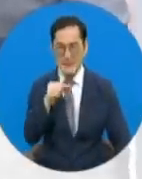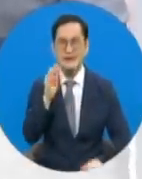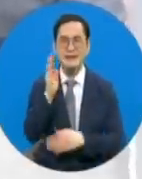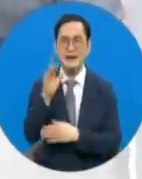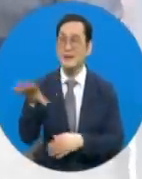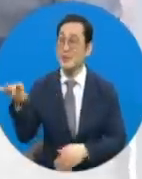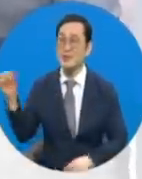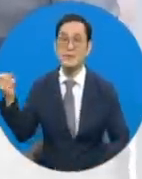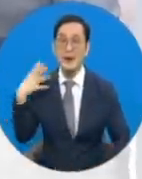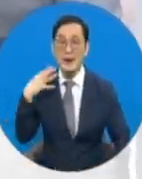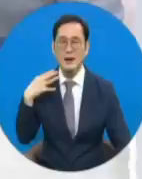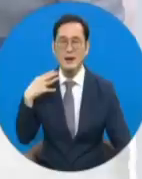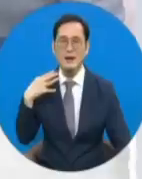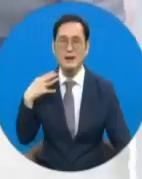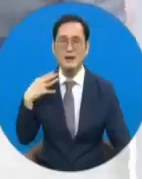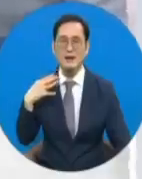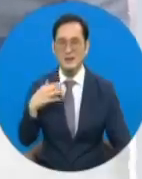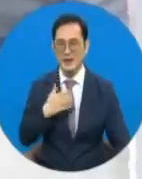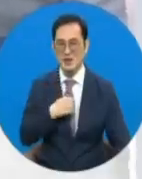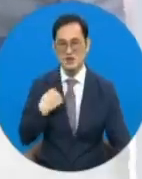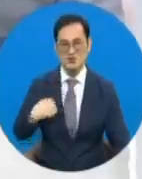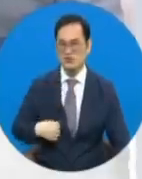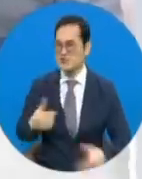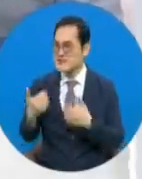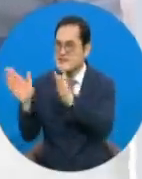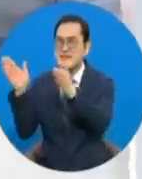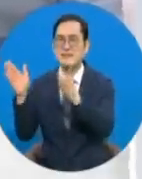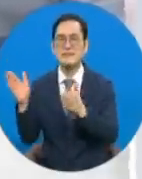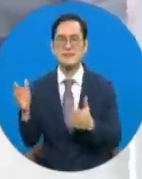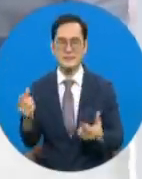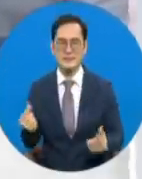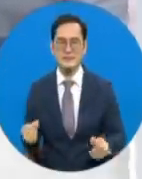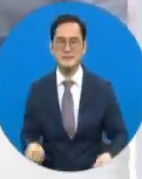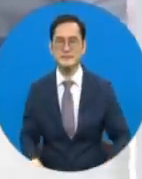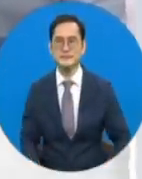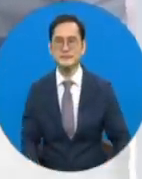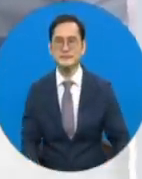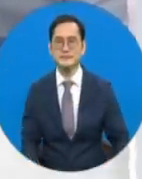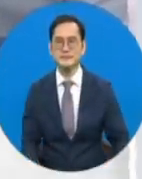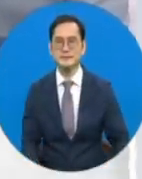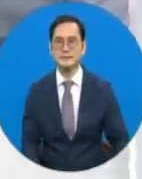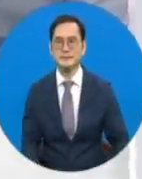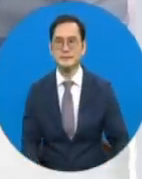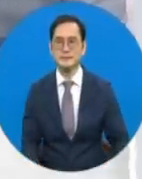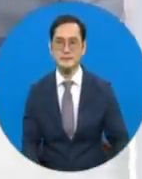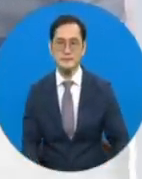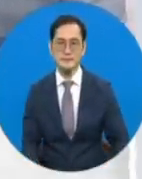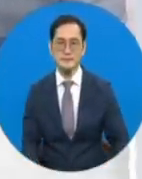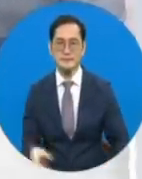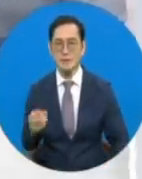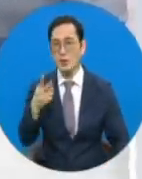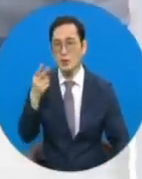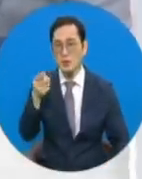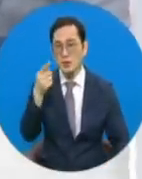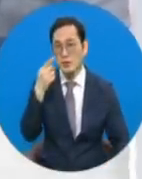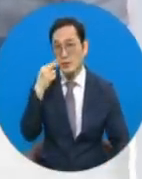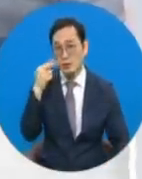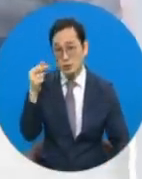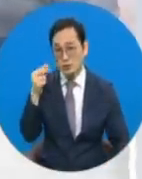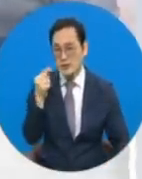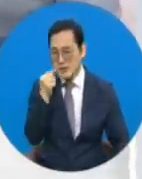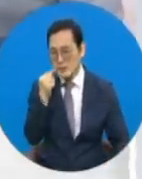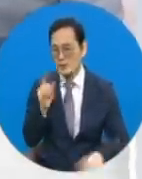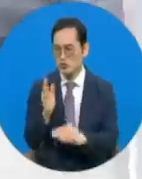대통령이 얘기할 필요가 있었느냐 하는 그런 부분은 좀 아쉬운 부분이 있고 그리고 지나치게 어쨌든 뭐 미국과 일본